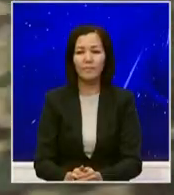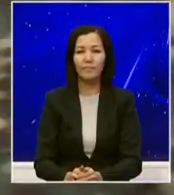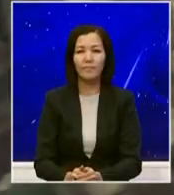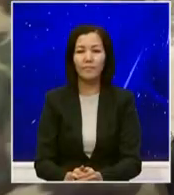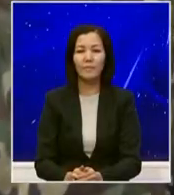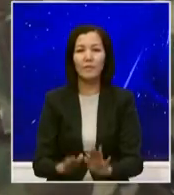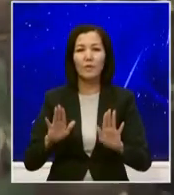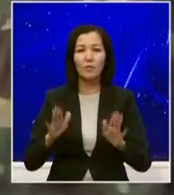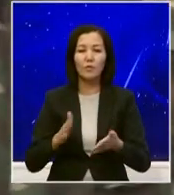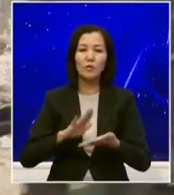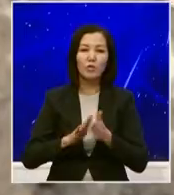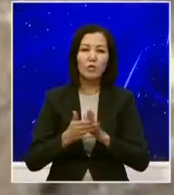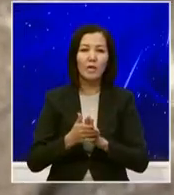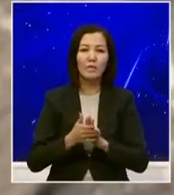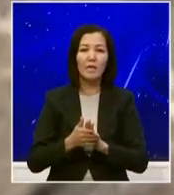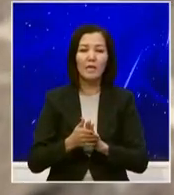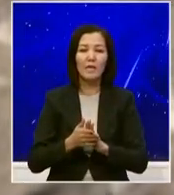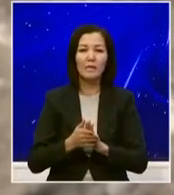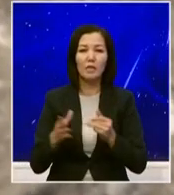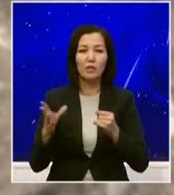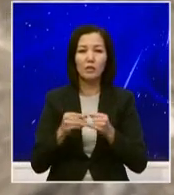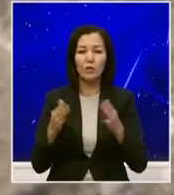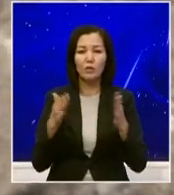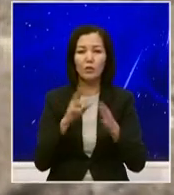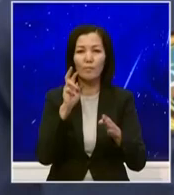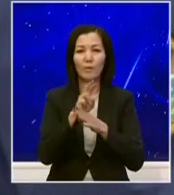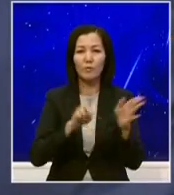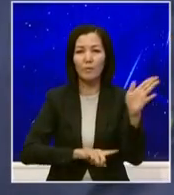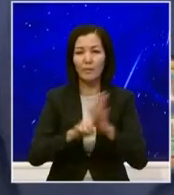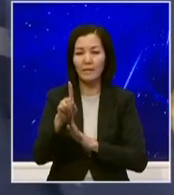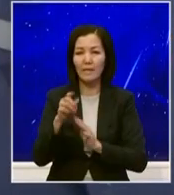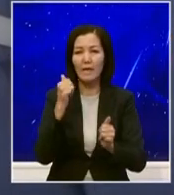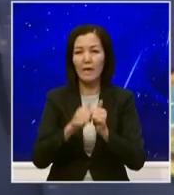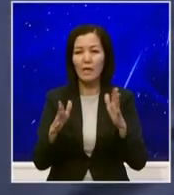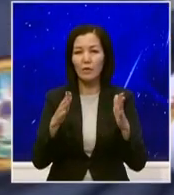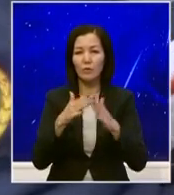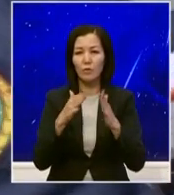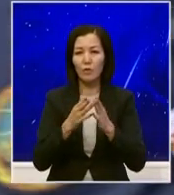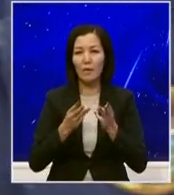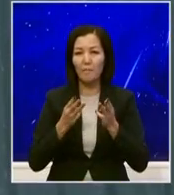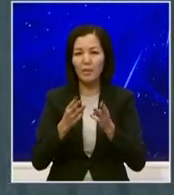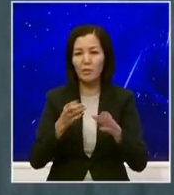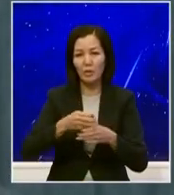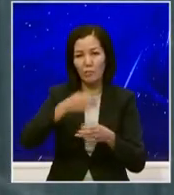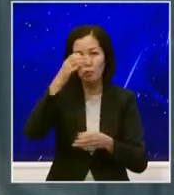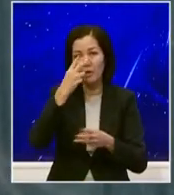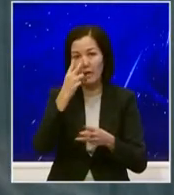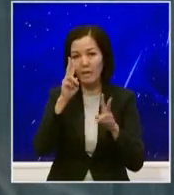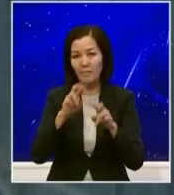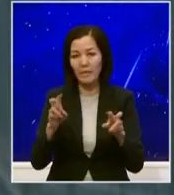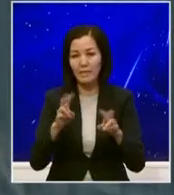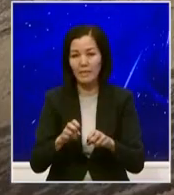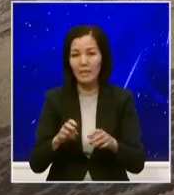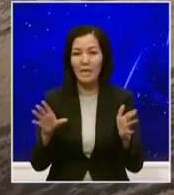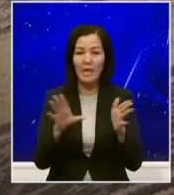Төтенше жағдай қызметкерлері жұмыс күнін жеке тұрғын үй секторларын аралаумен бастады. Әр шаңырақтағы пештер мен мұржаларды қарады. Қабырғаларда